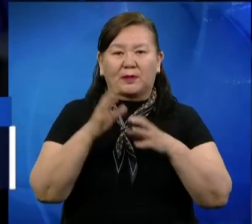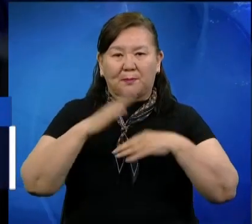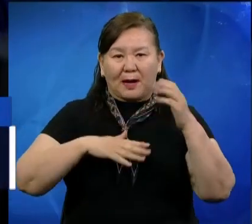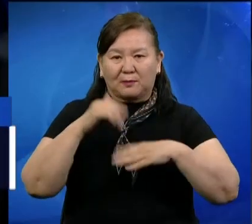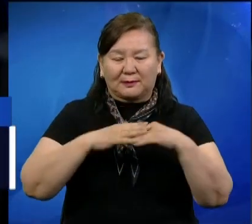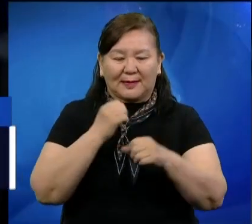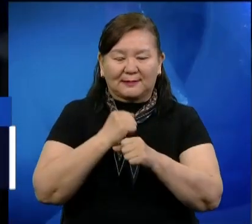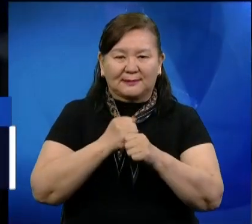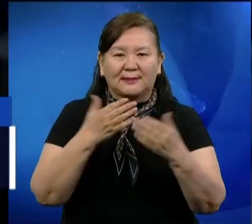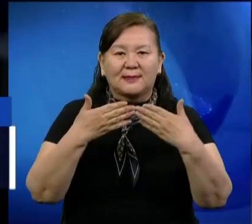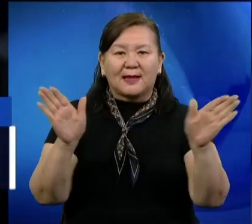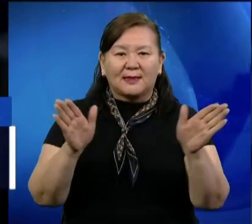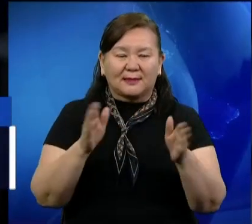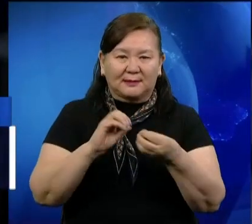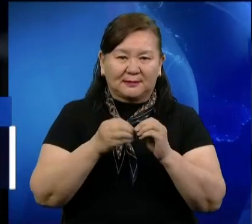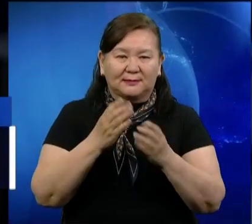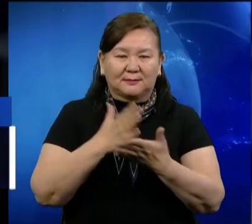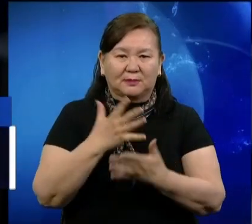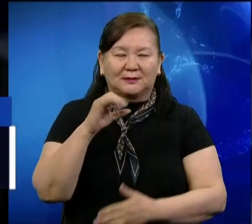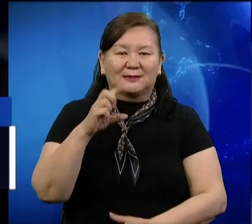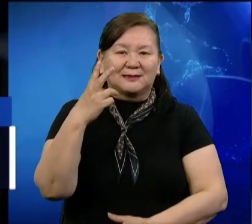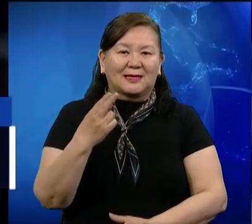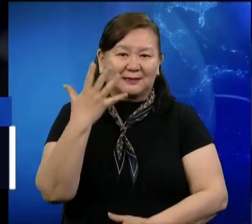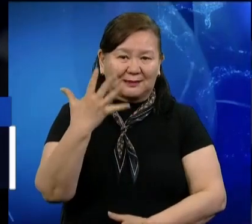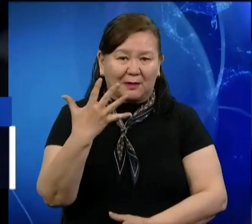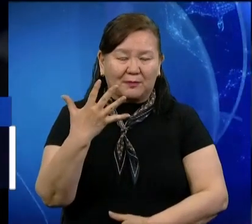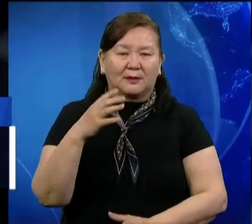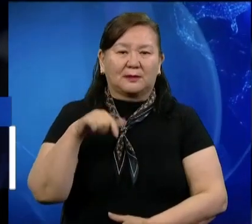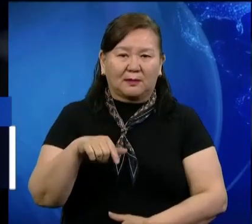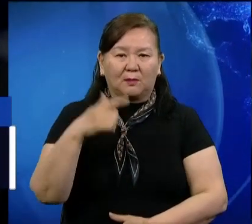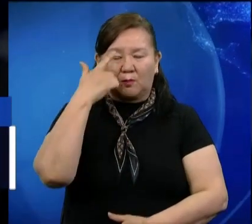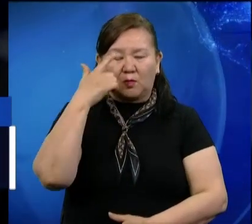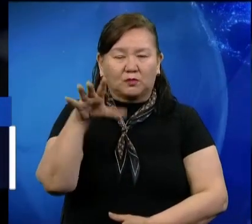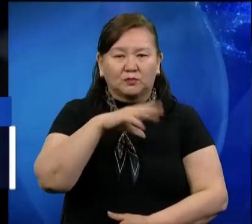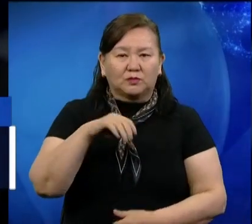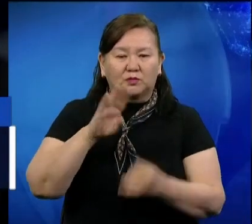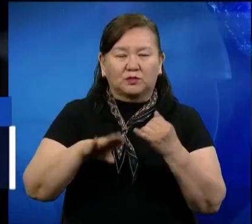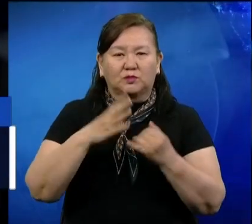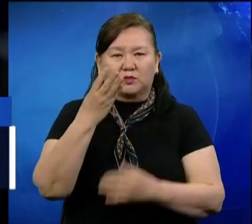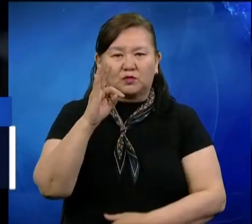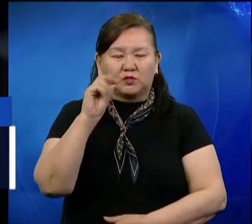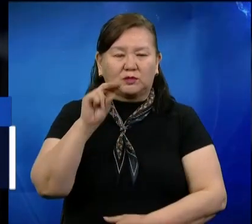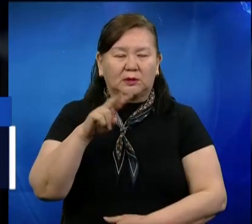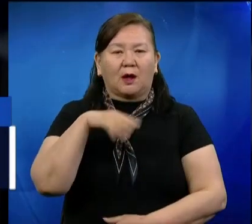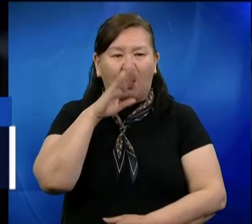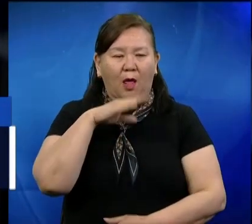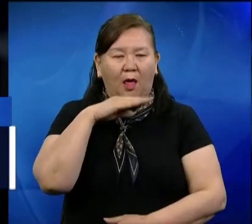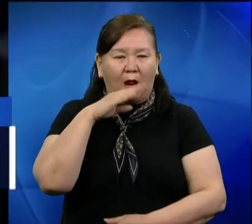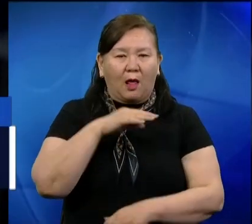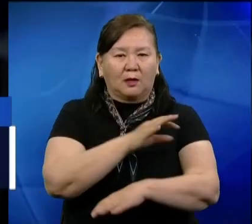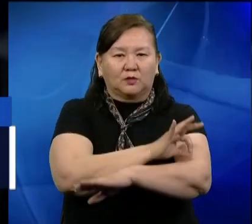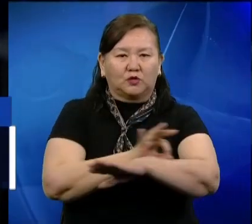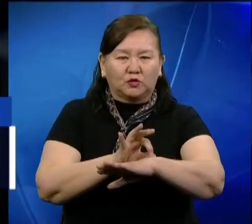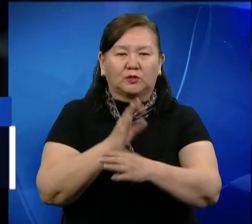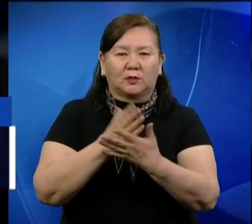ажлынхаа нээлтийг хийх гэж байгаа Дулааны 5 дугаар цахилгаан станц бол монголчуудын хувьд сүүлийн 40 жил ярьсан төсөл